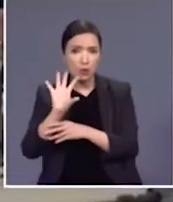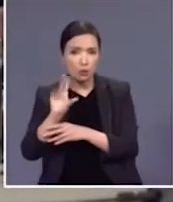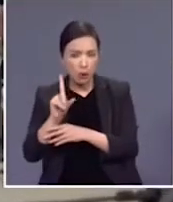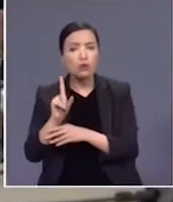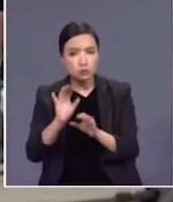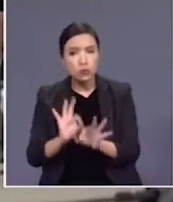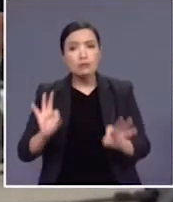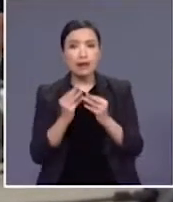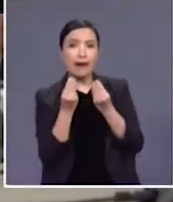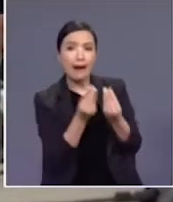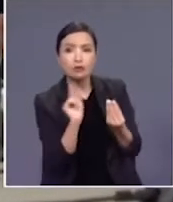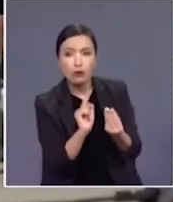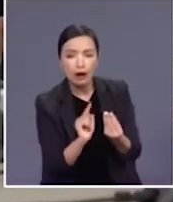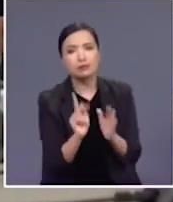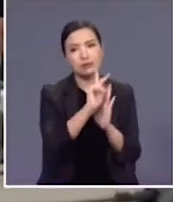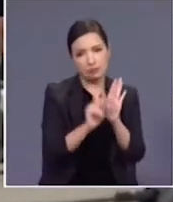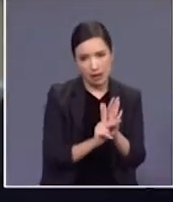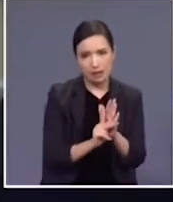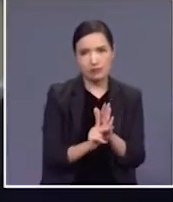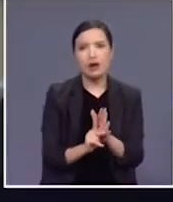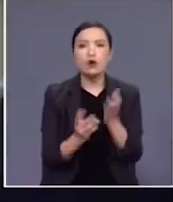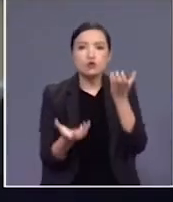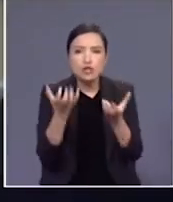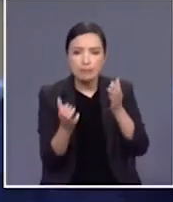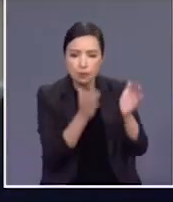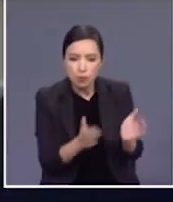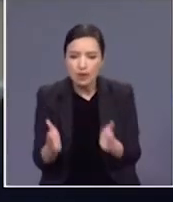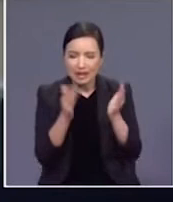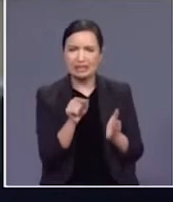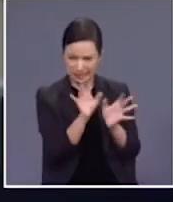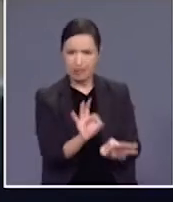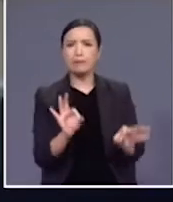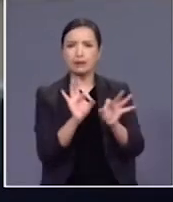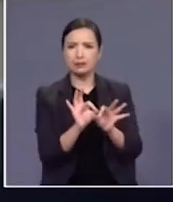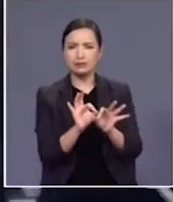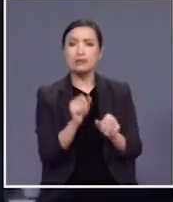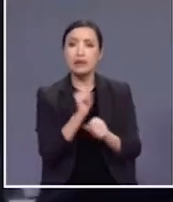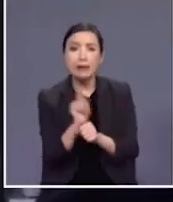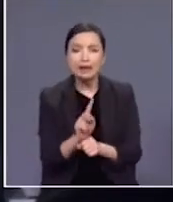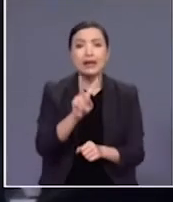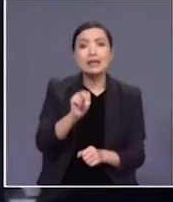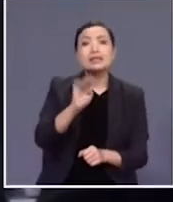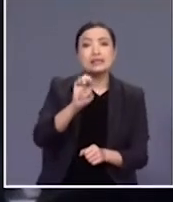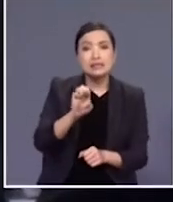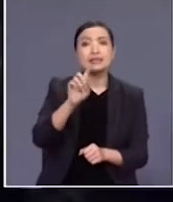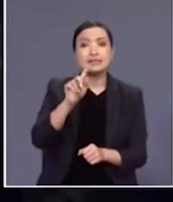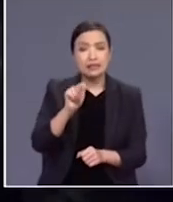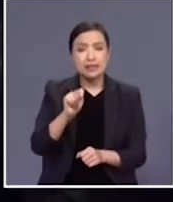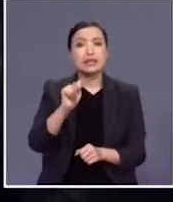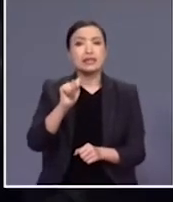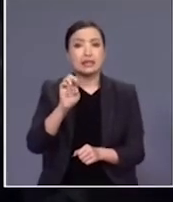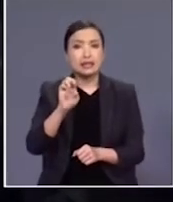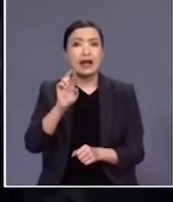กับกฎหมายและกระบวนการยุติธรรมมาโดยตลอดเนื่องจากผมเห็นว่านอกจากจะเป็นการสร้างนิติรัฐนิติธรรมในสังคมไทยแล้วก็ยัง